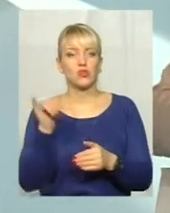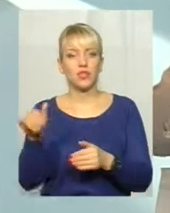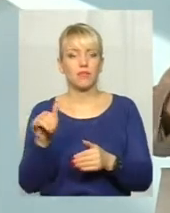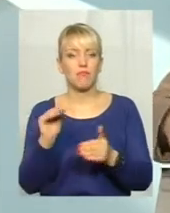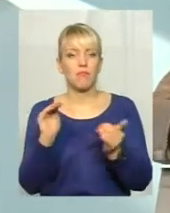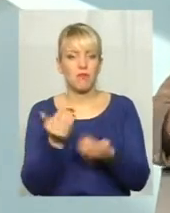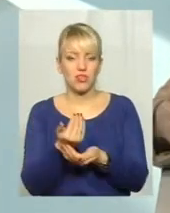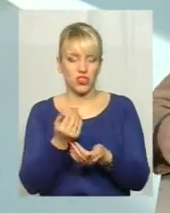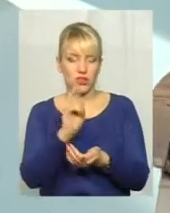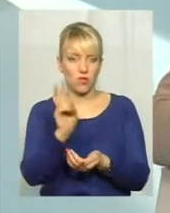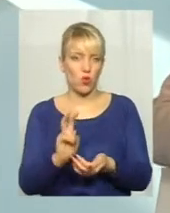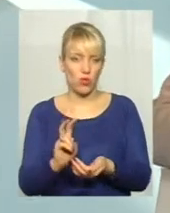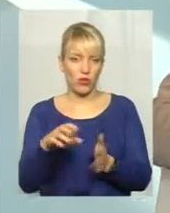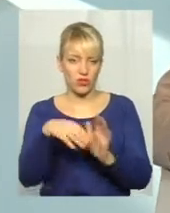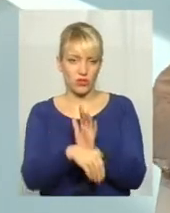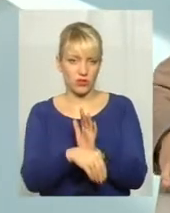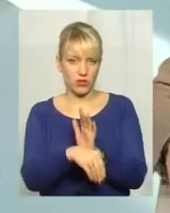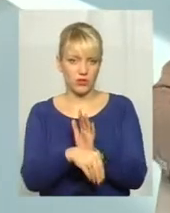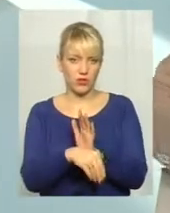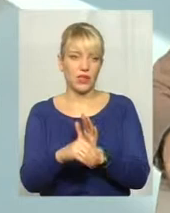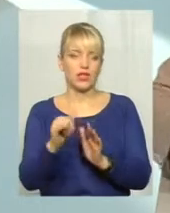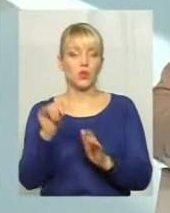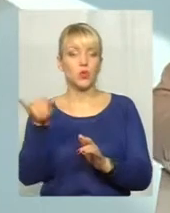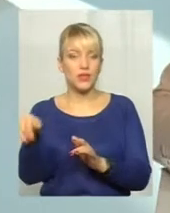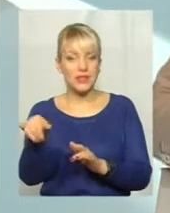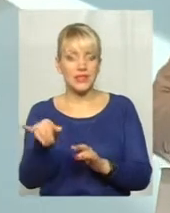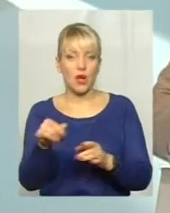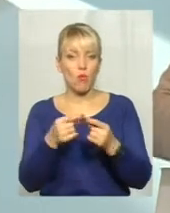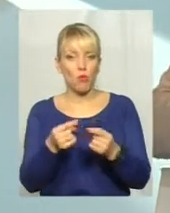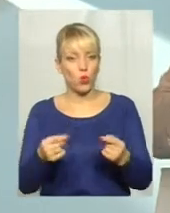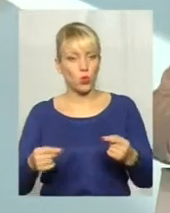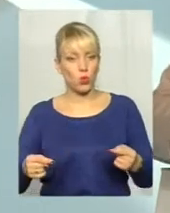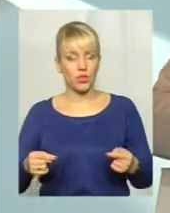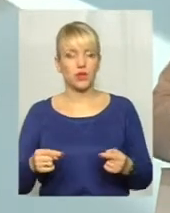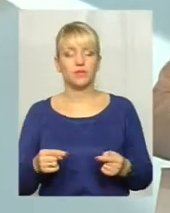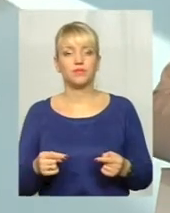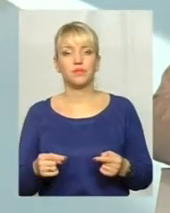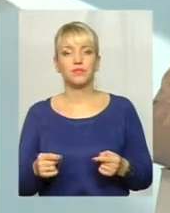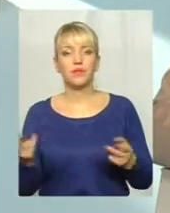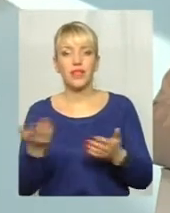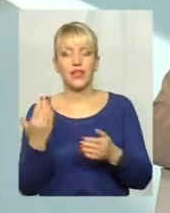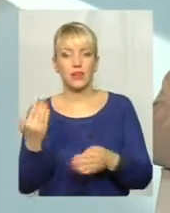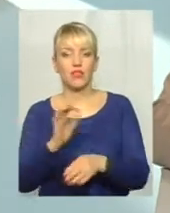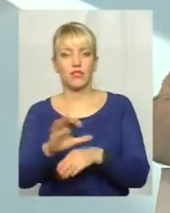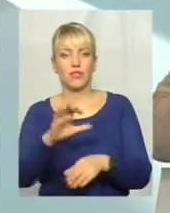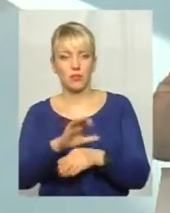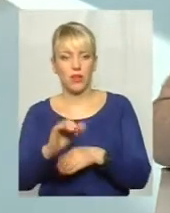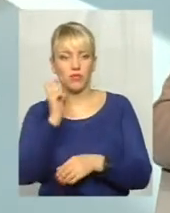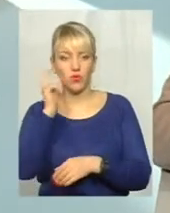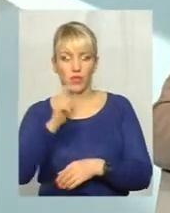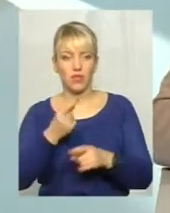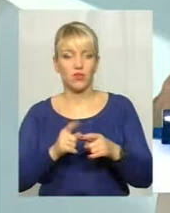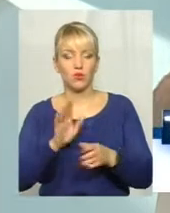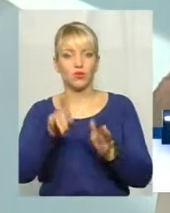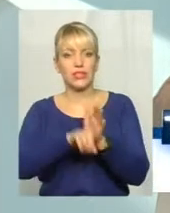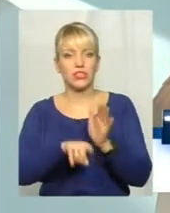складова, ну, валютна складова, скажімо по-іншому. Тобто у їхніх продуктах продукти, які виробляються в Україні, тобто вони будуть